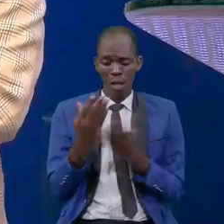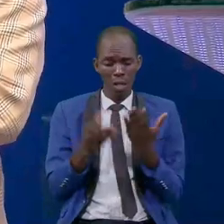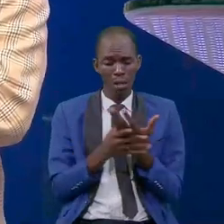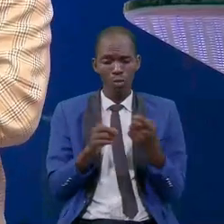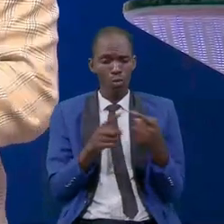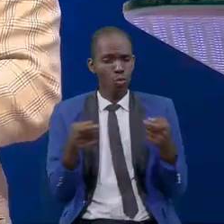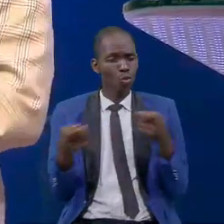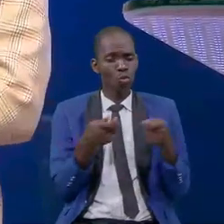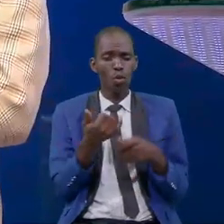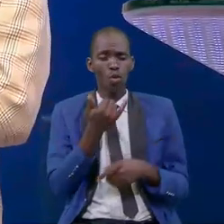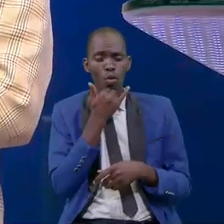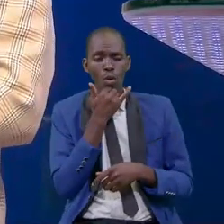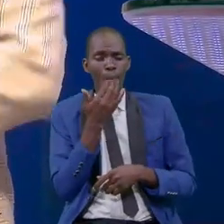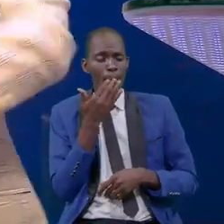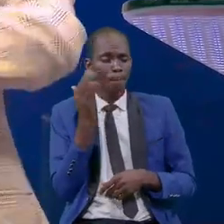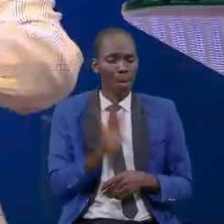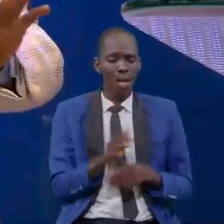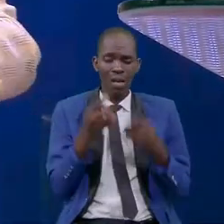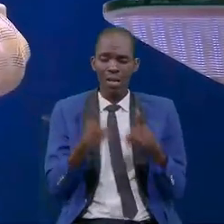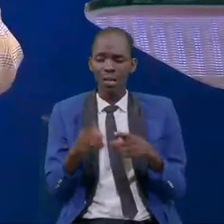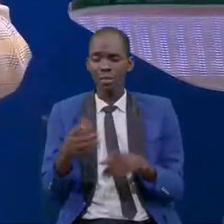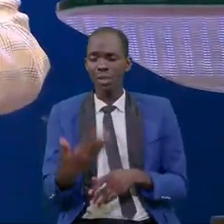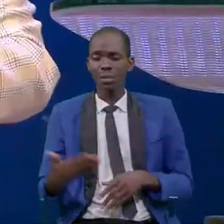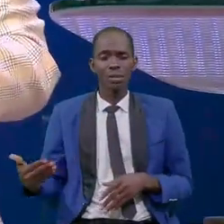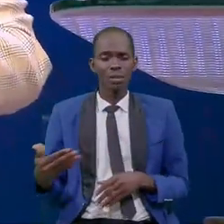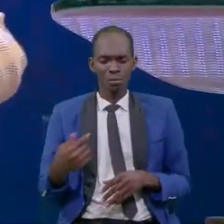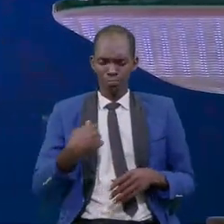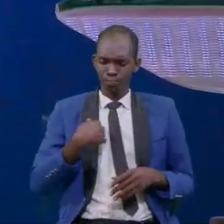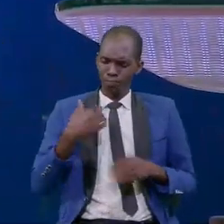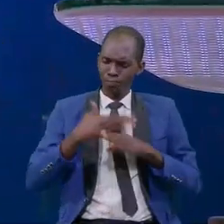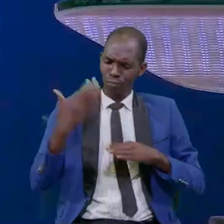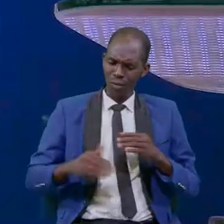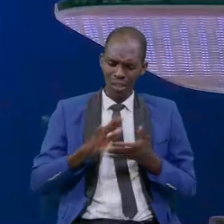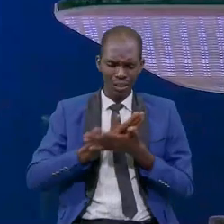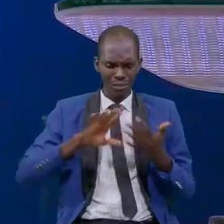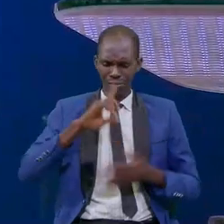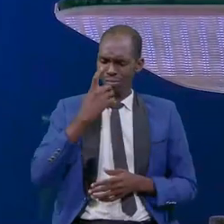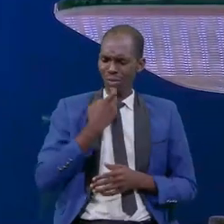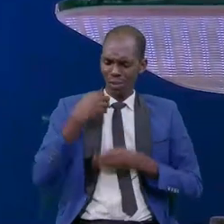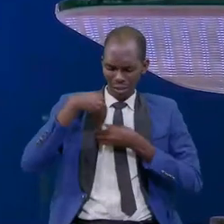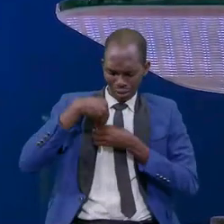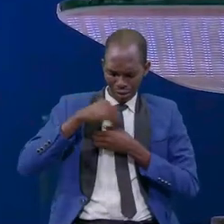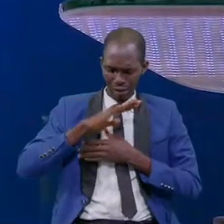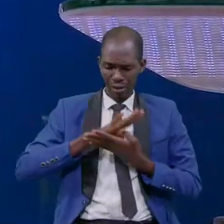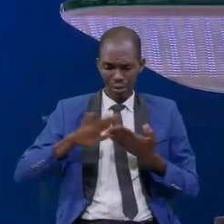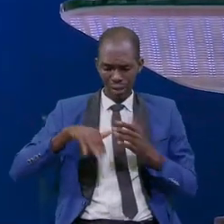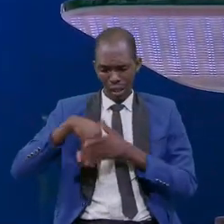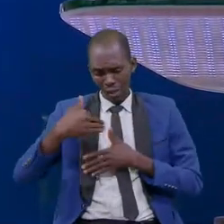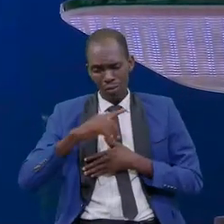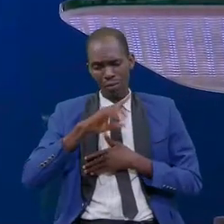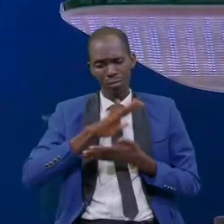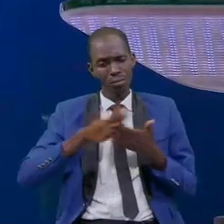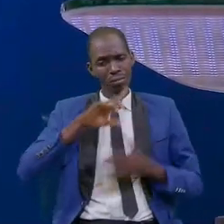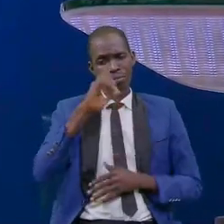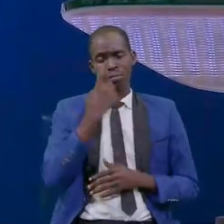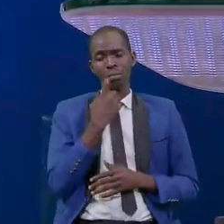mains pour contrôler des événements mauvais, iniques, pécheurs. Est-ce que je suis totalement pur au